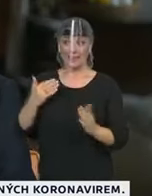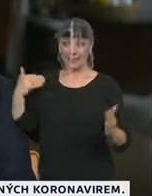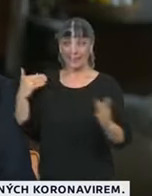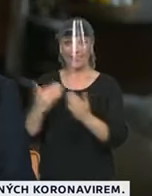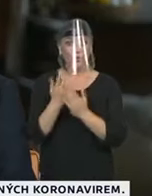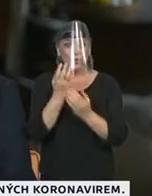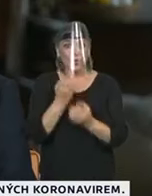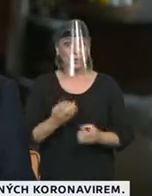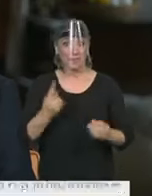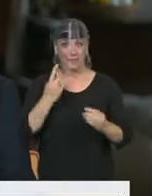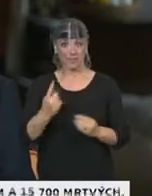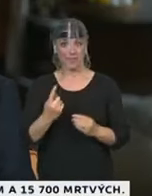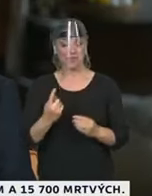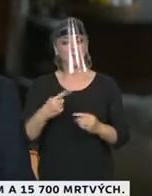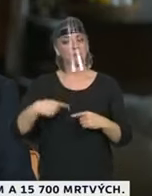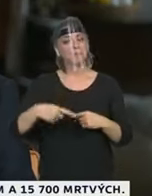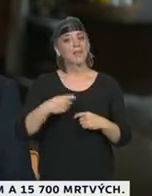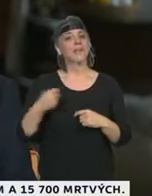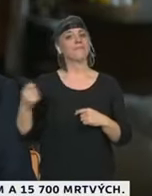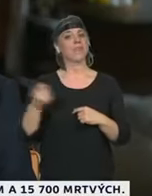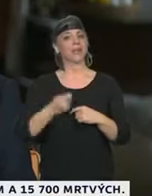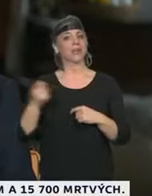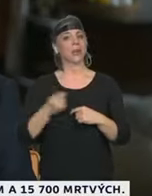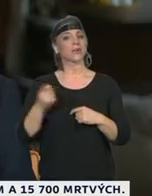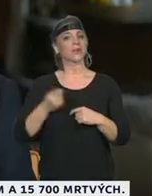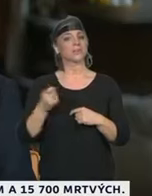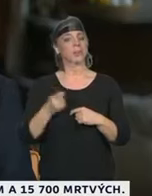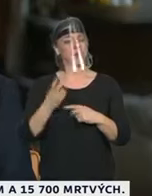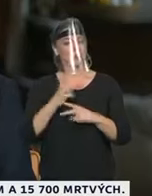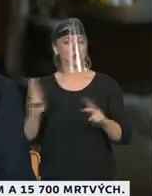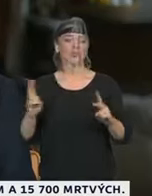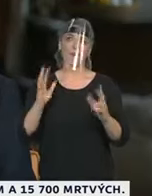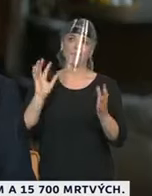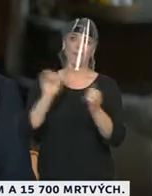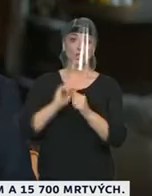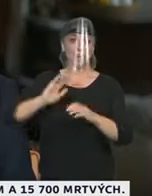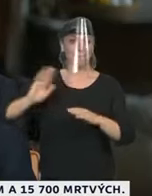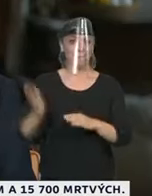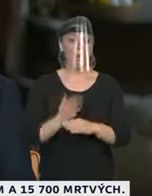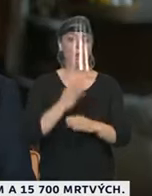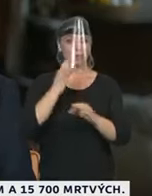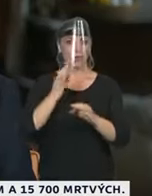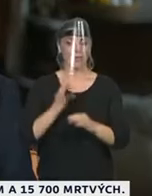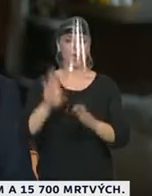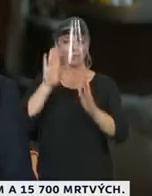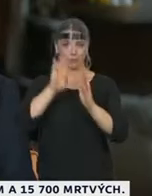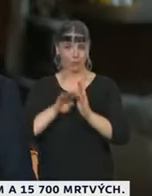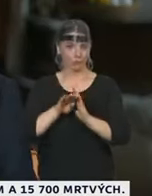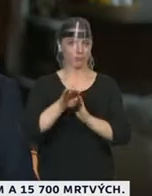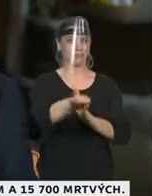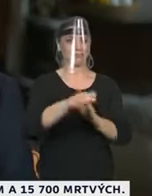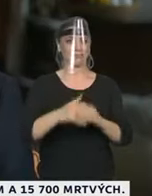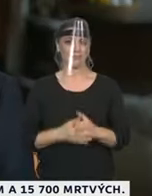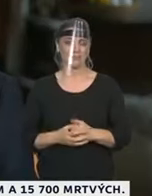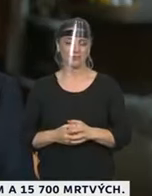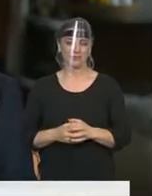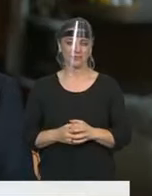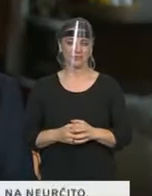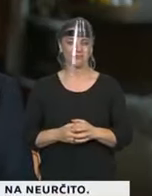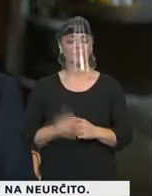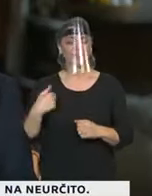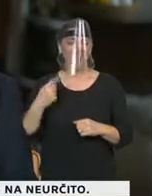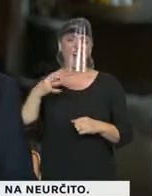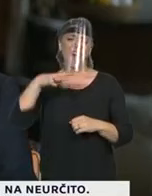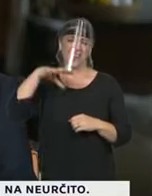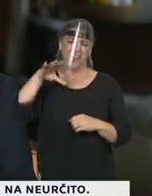daleko, mohou se tyto Velikonoce stát svátky naděje v našem zápasu s koronavirem. Chápu,